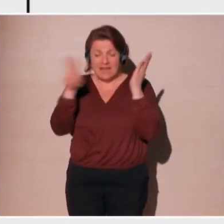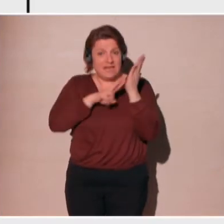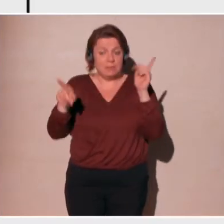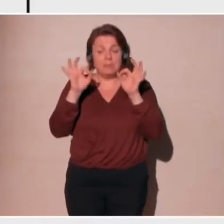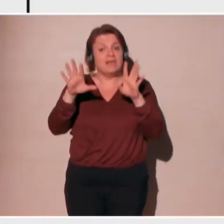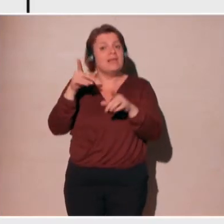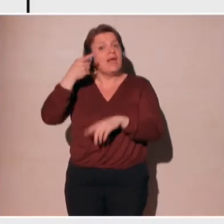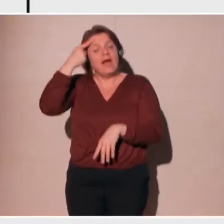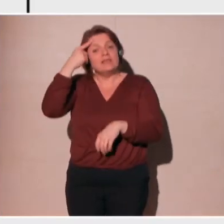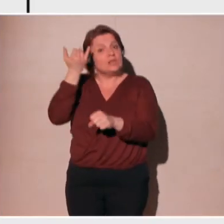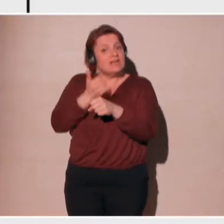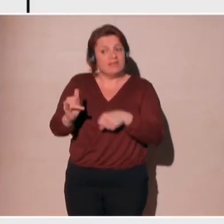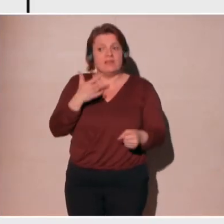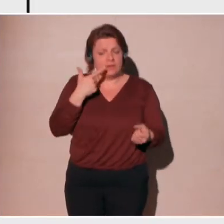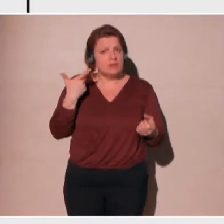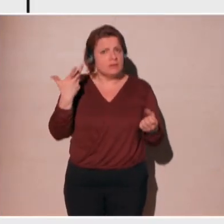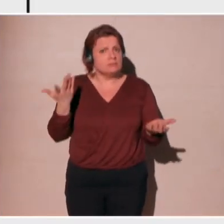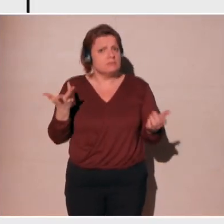même une assez mauvaise nouvelle.